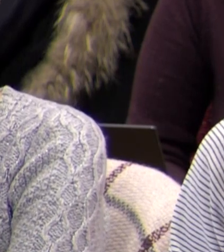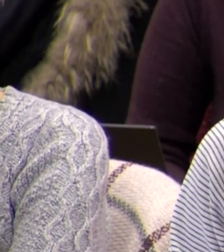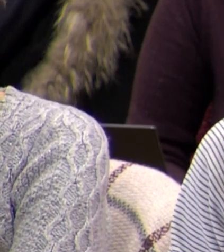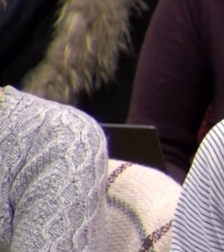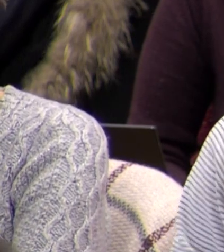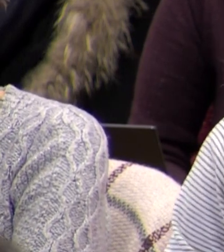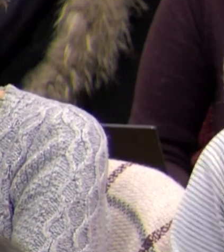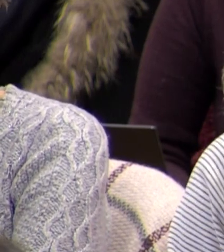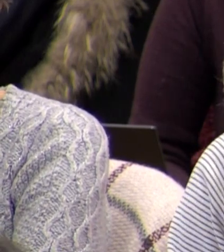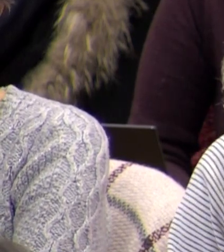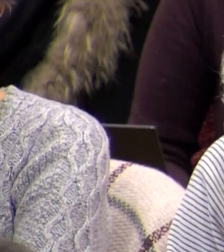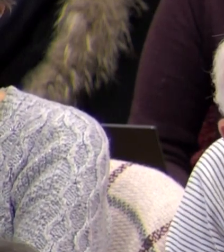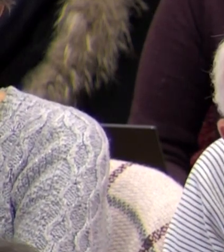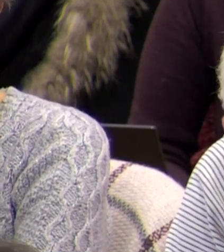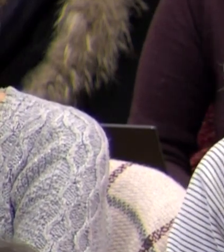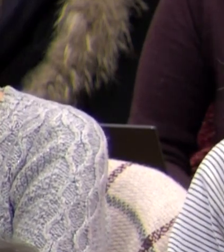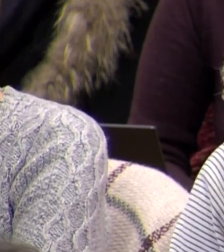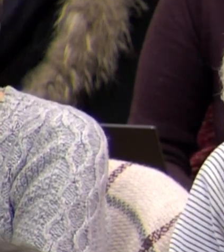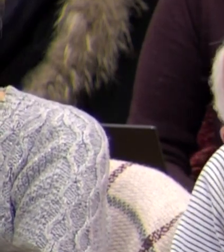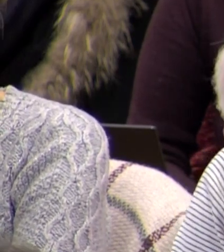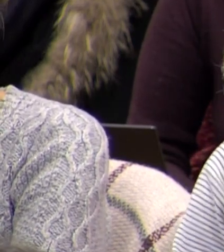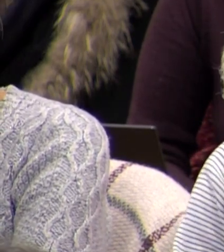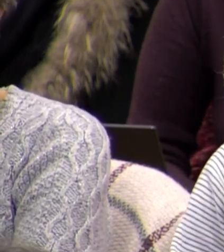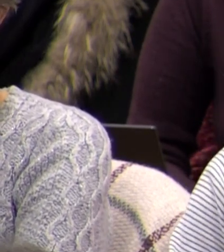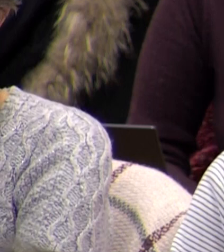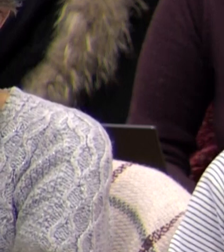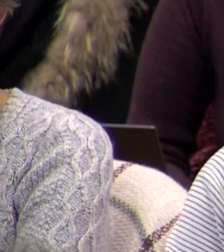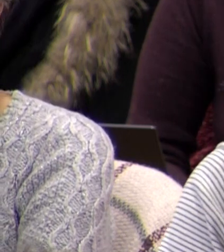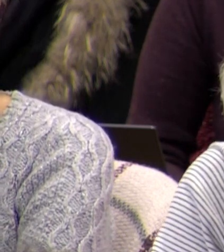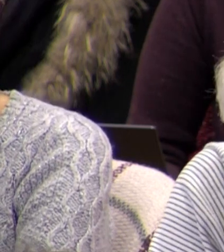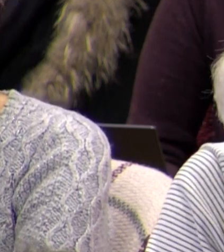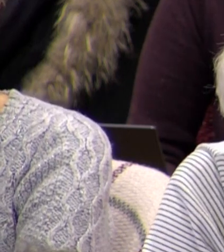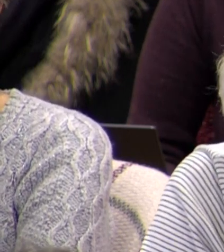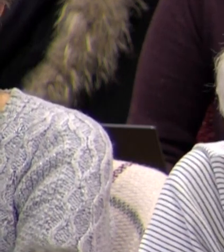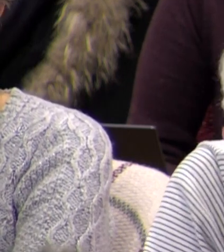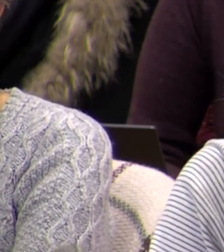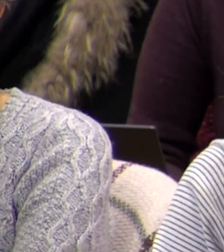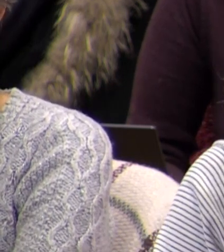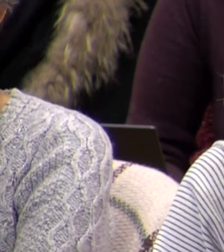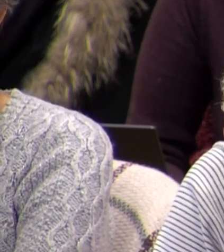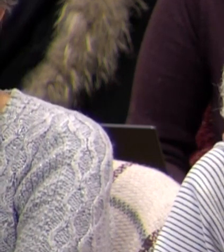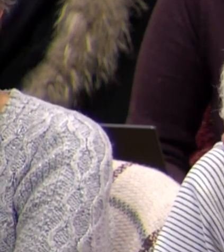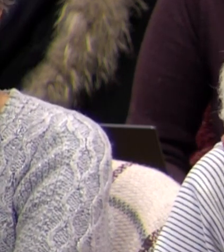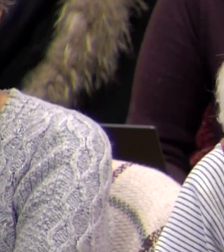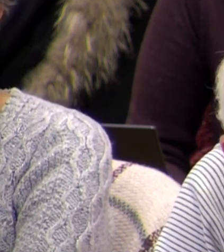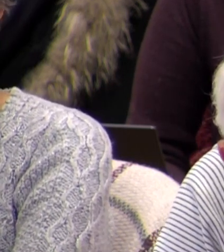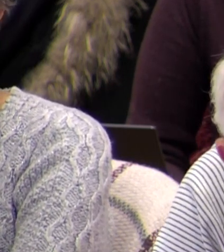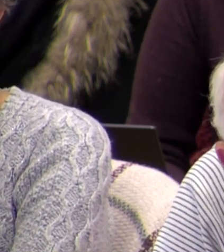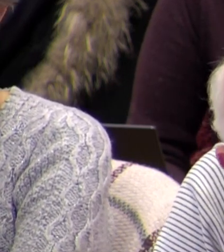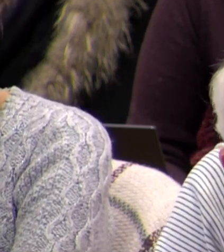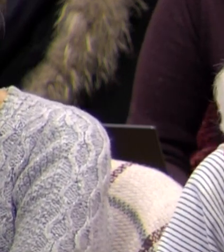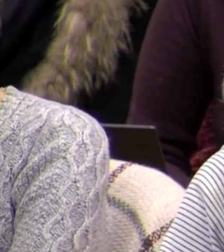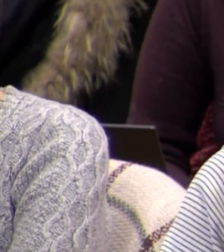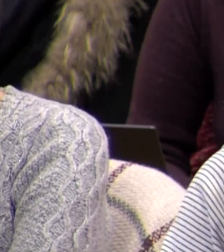vous serez en soirée une mairie avec des excédents on pourra dire à balayer petit rafraîchissement par ci par là à les y pas de problème mais dans un